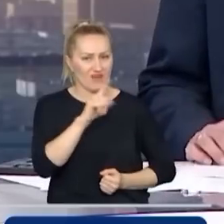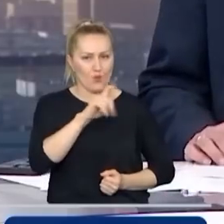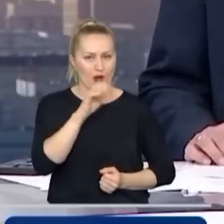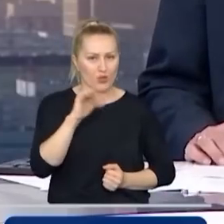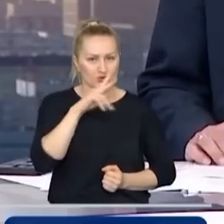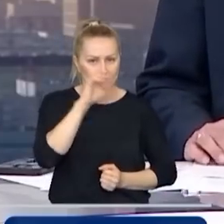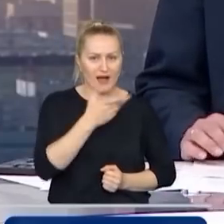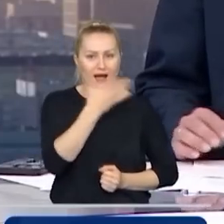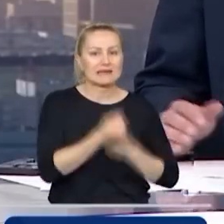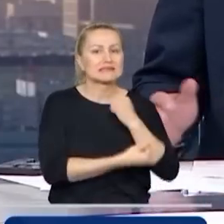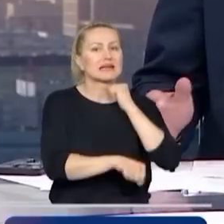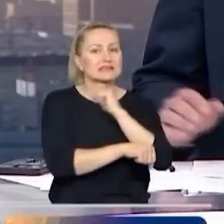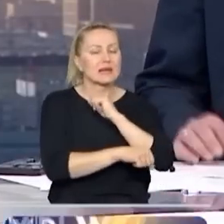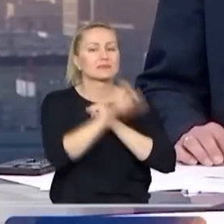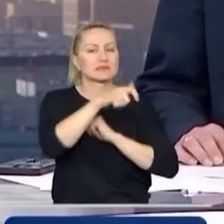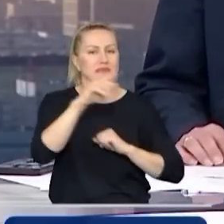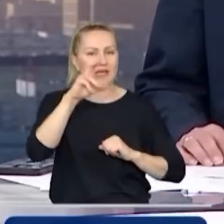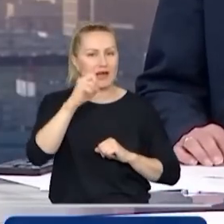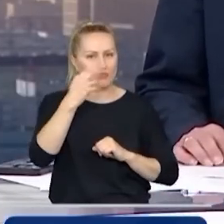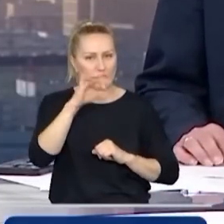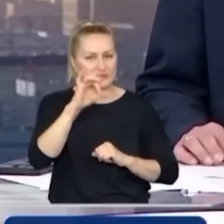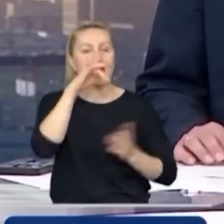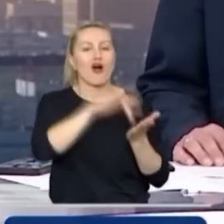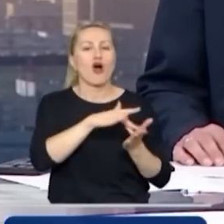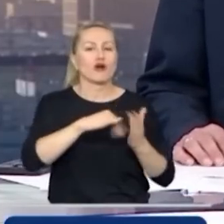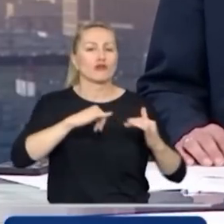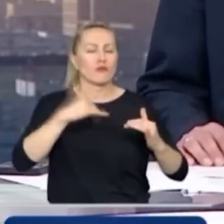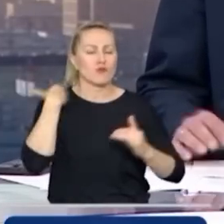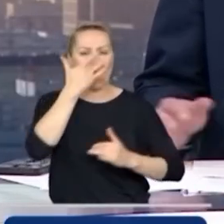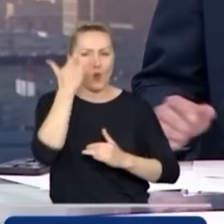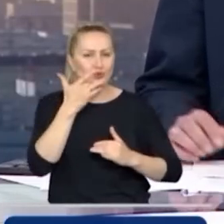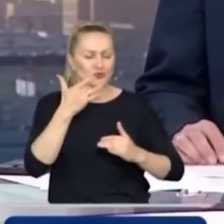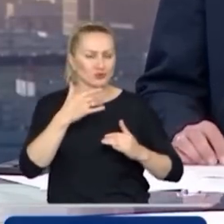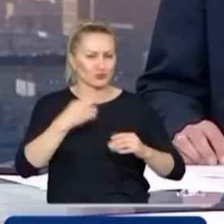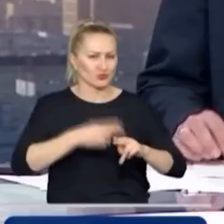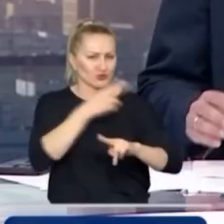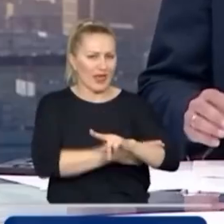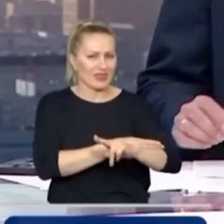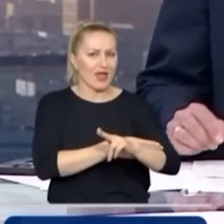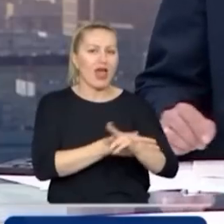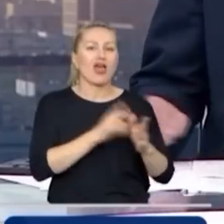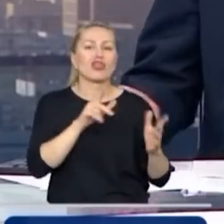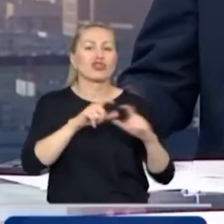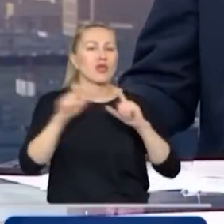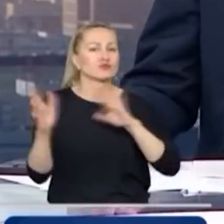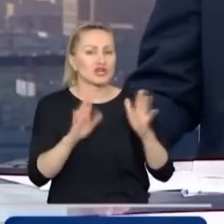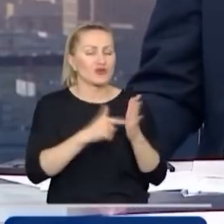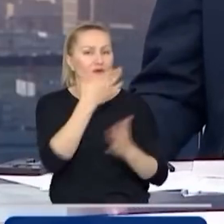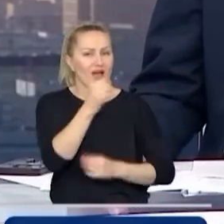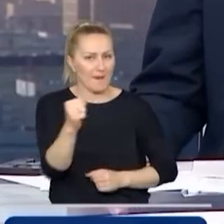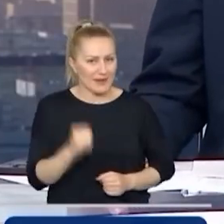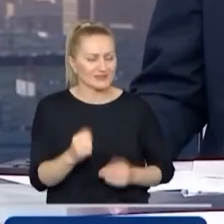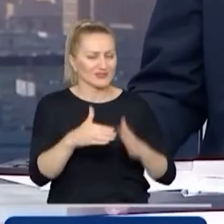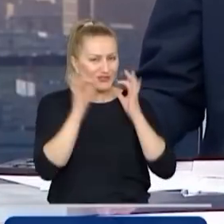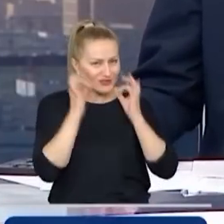Zastępca Swiatłany Ciechanowskiej w rządzie przejściowym, w białoruskim rządzie przejściowym, ambasador. Dzień dobry, panie ambasadorze.